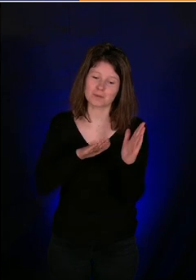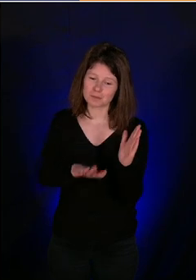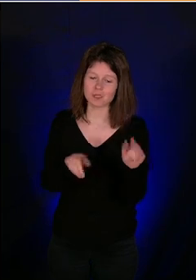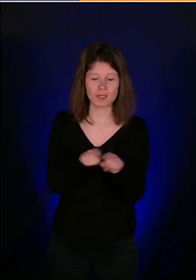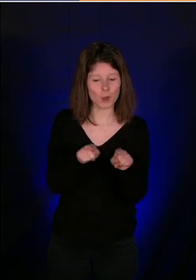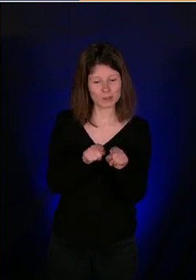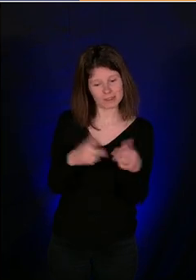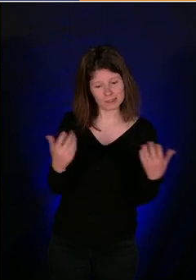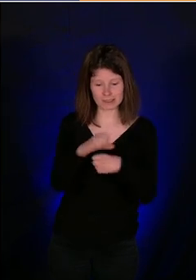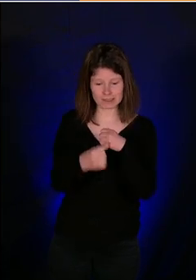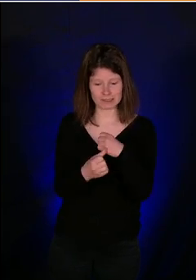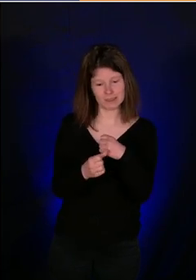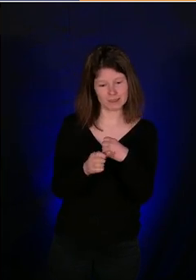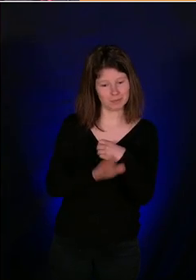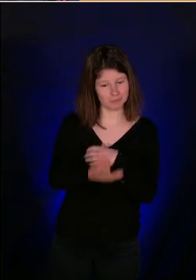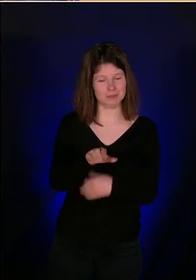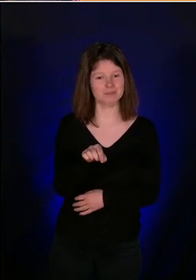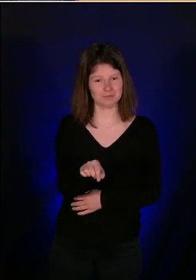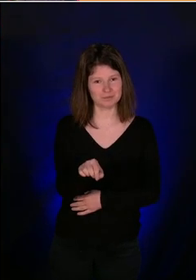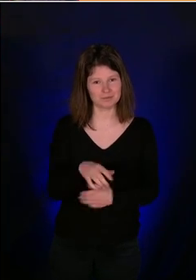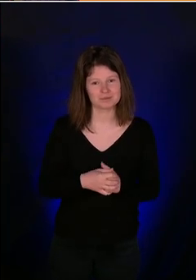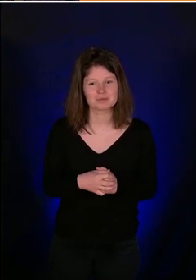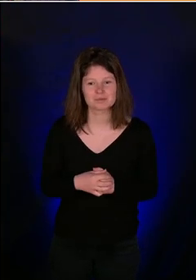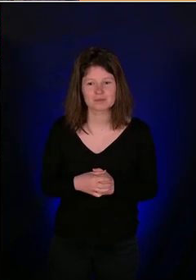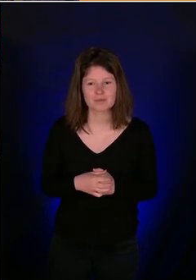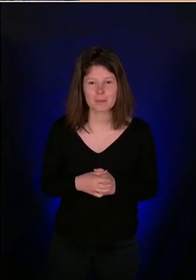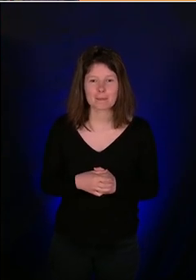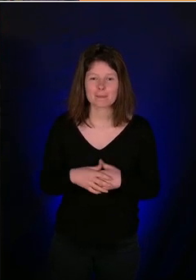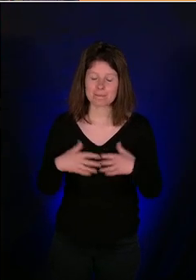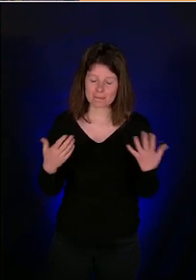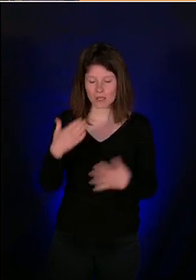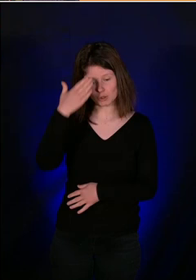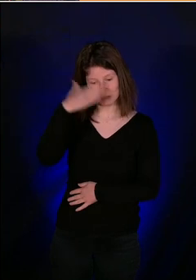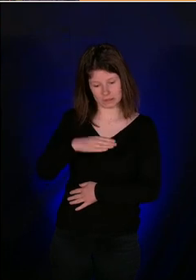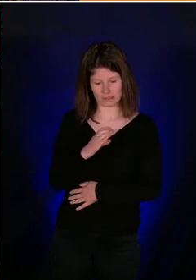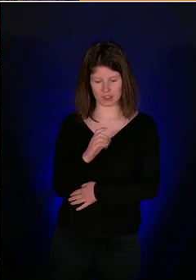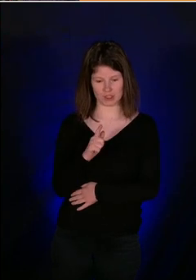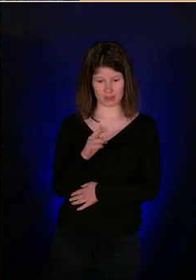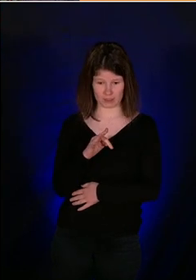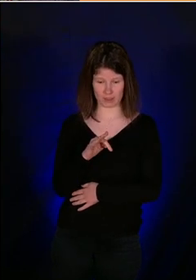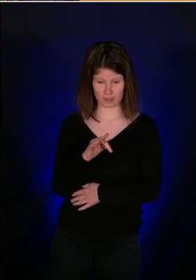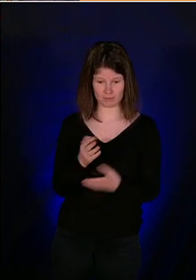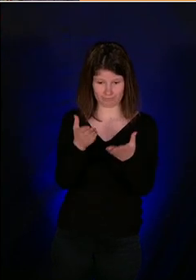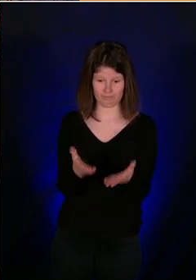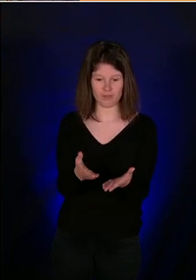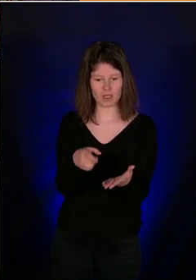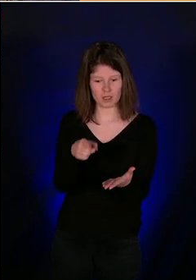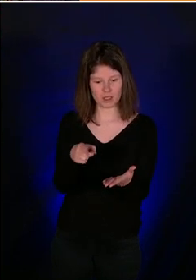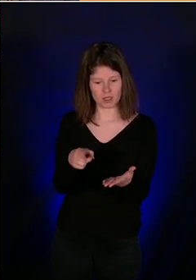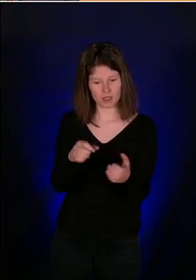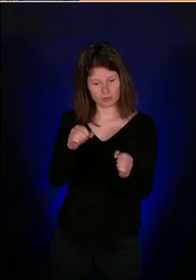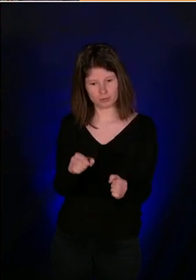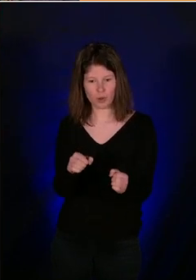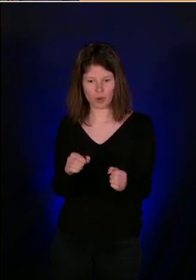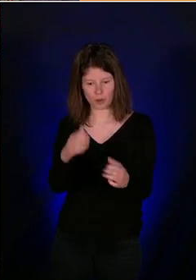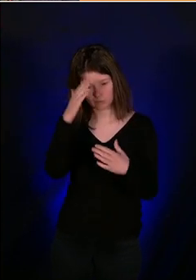la télé. Et je sais, Olivier, que la CGT pourra continuer à compter sur toi pour ton apport